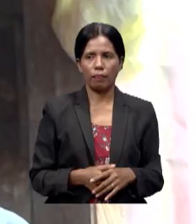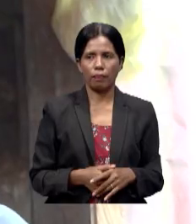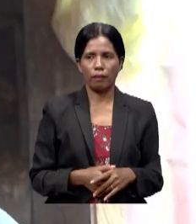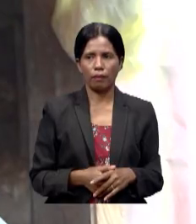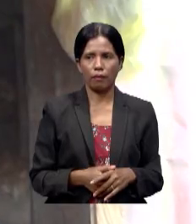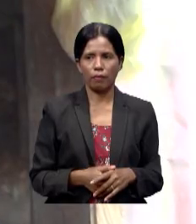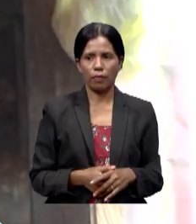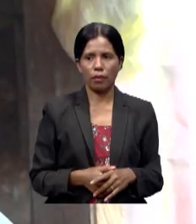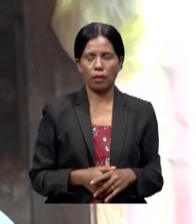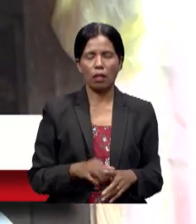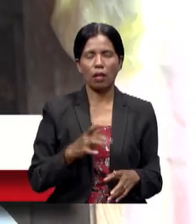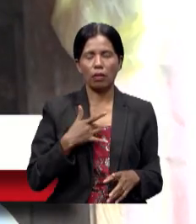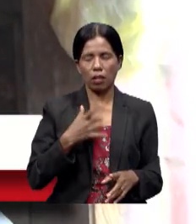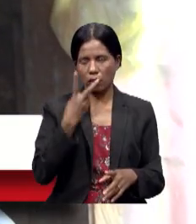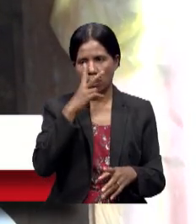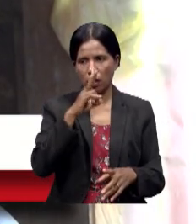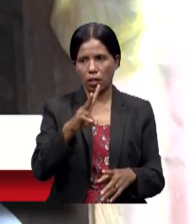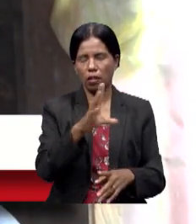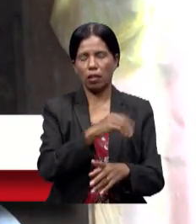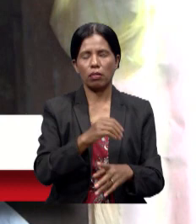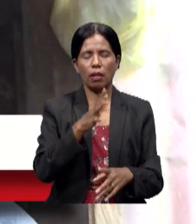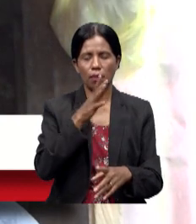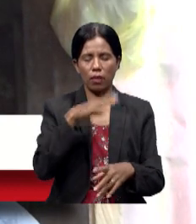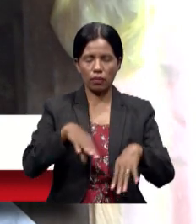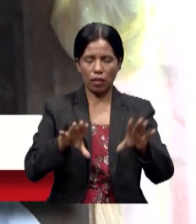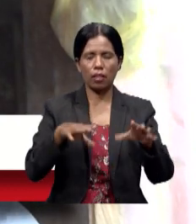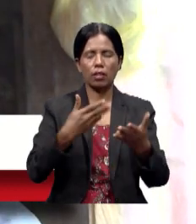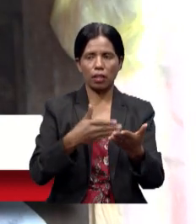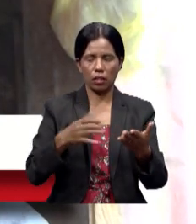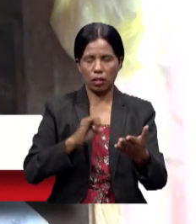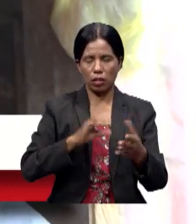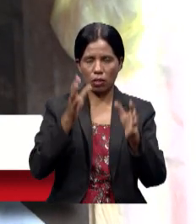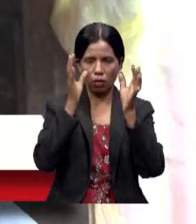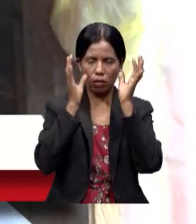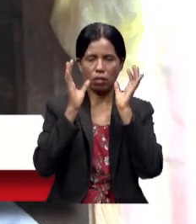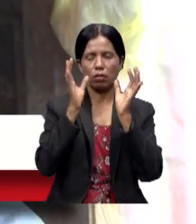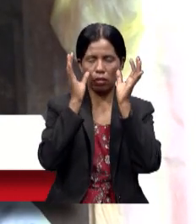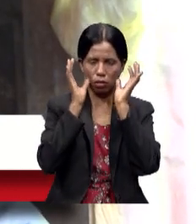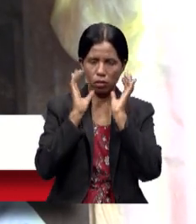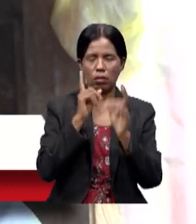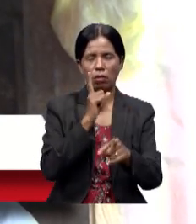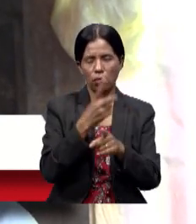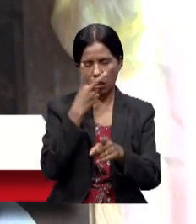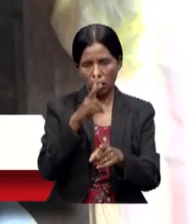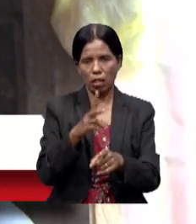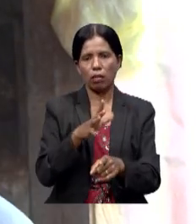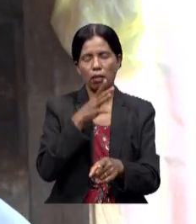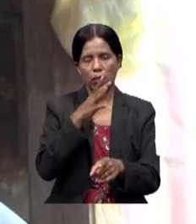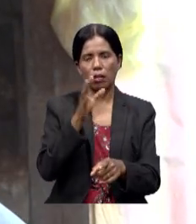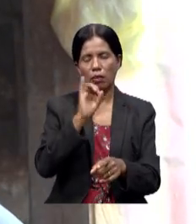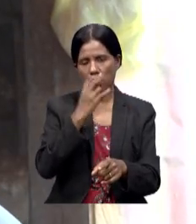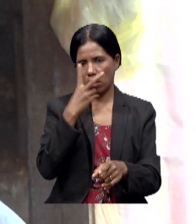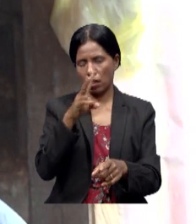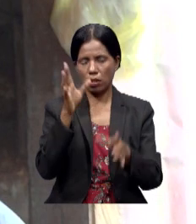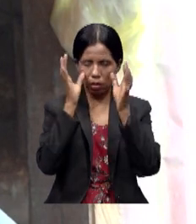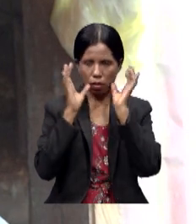Sente hawari haminan, sam haminan fan sang hasau sente uang hau kristi tep seus haminan. Sente, hasau haminan